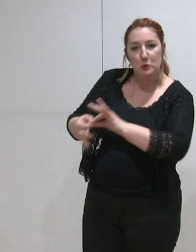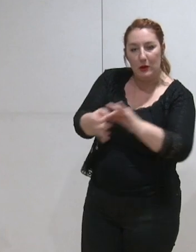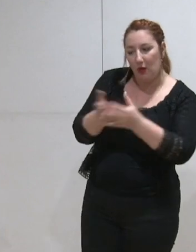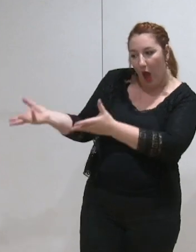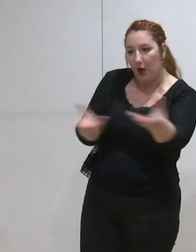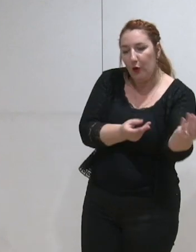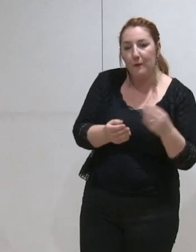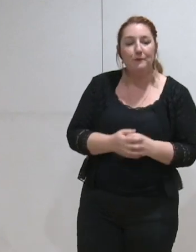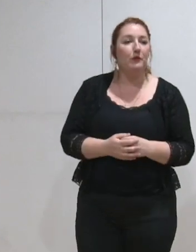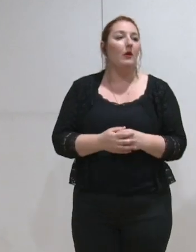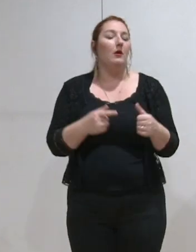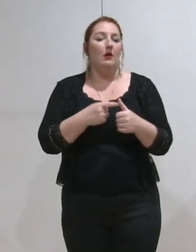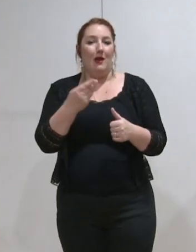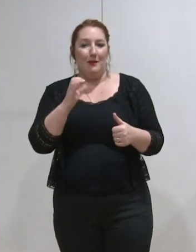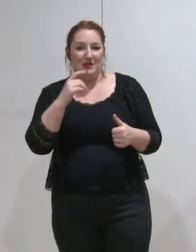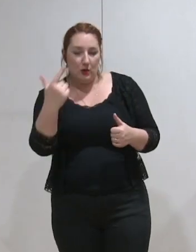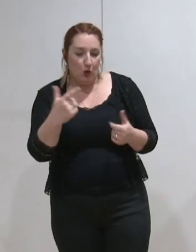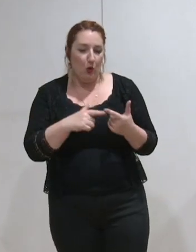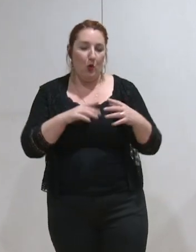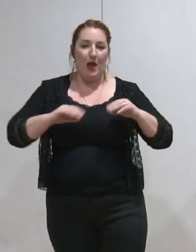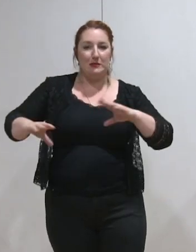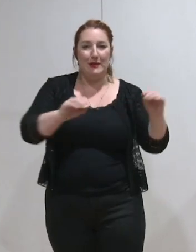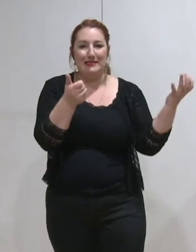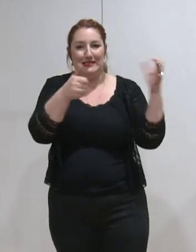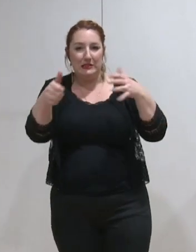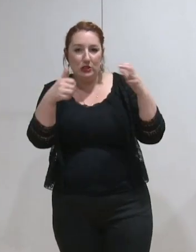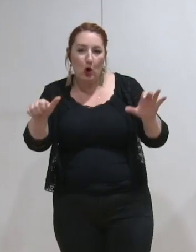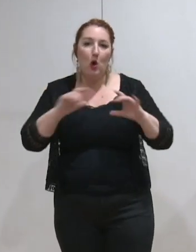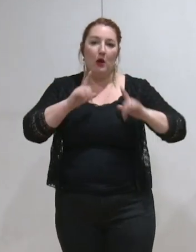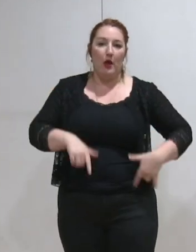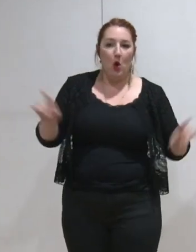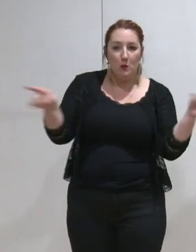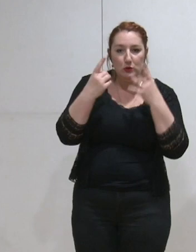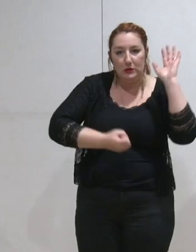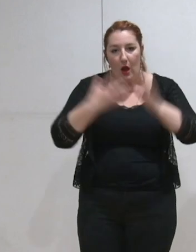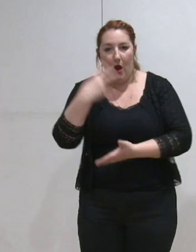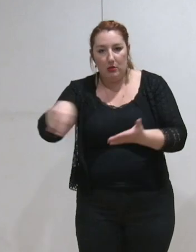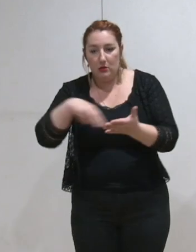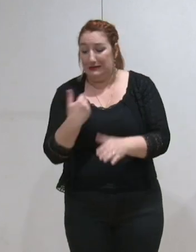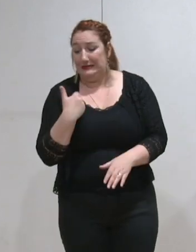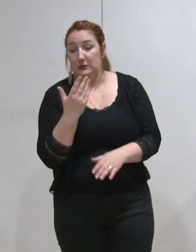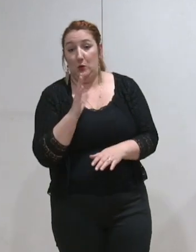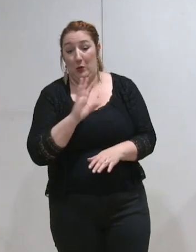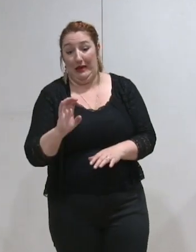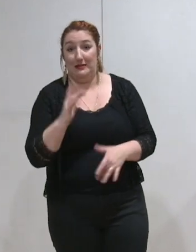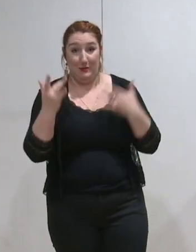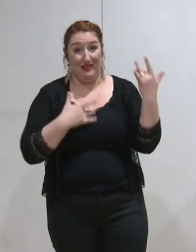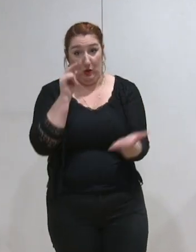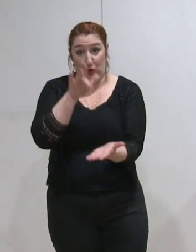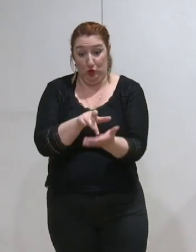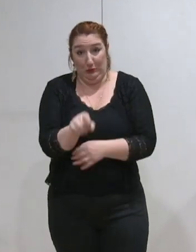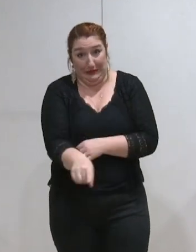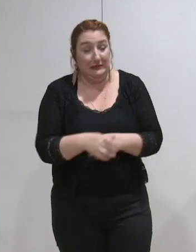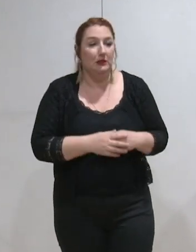salles notamment la MC2 lesespace 600 le conservatoire où il y a eu un spectacle ce weekend le théâtre municipal le